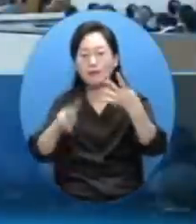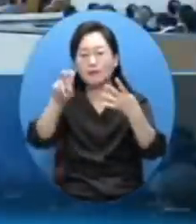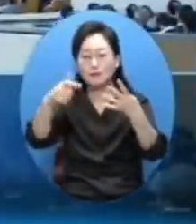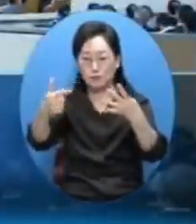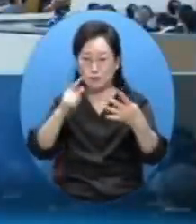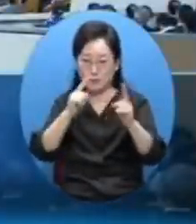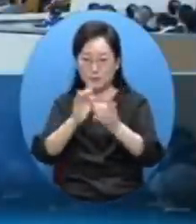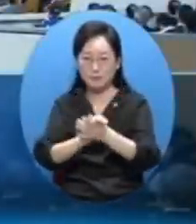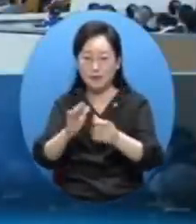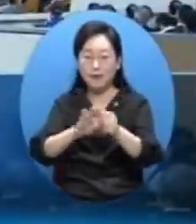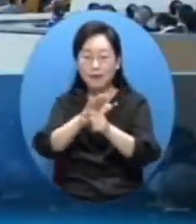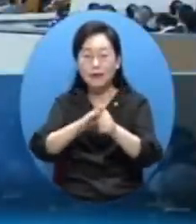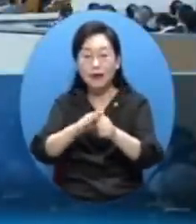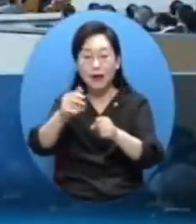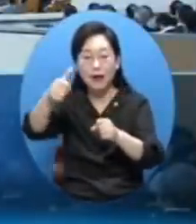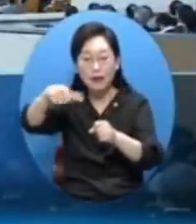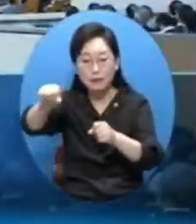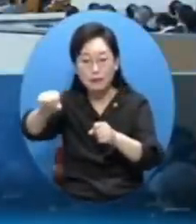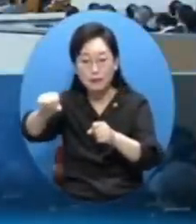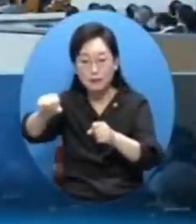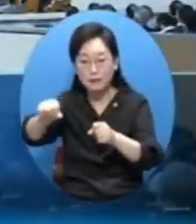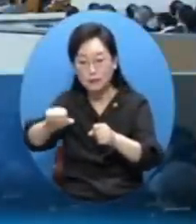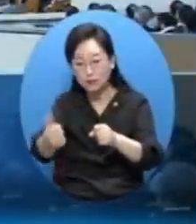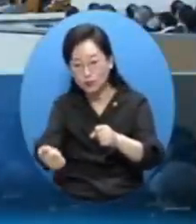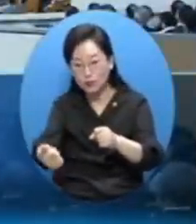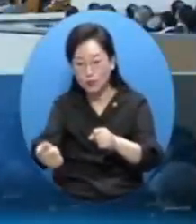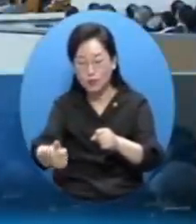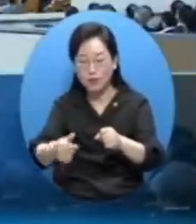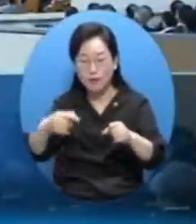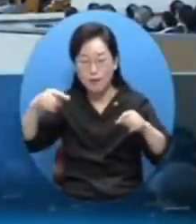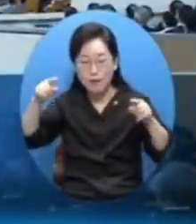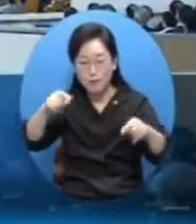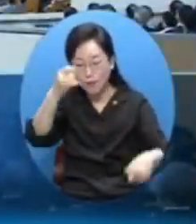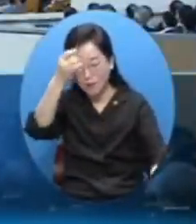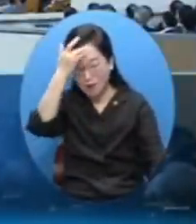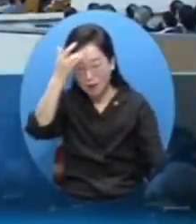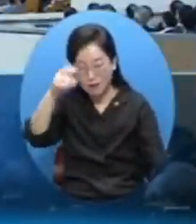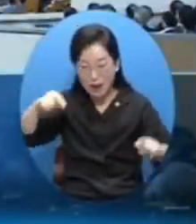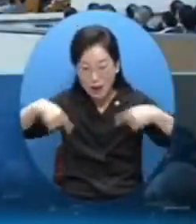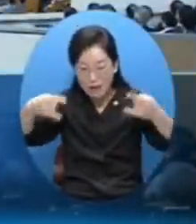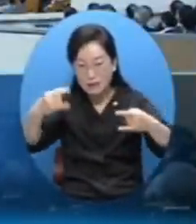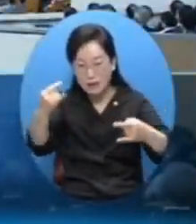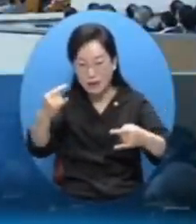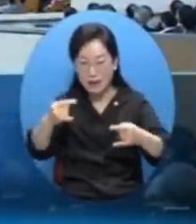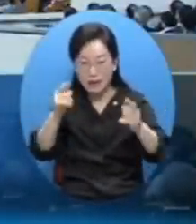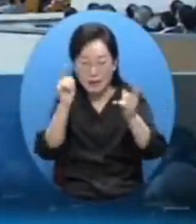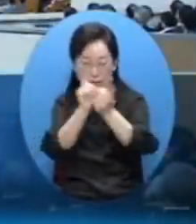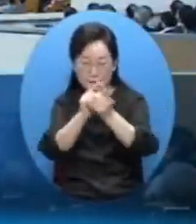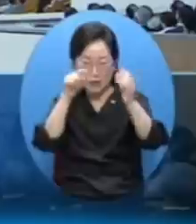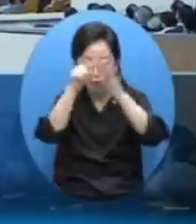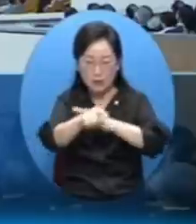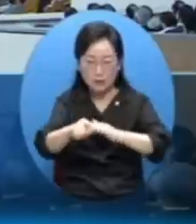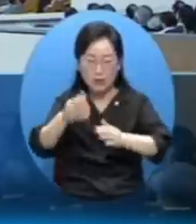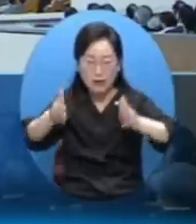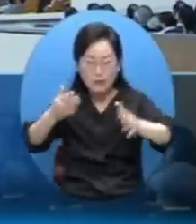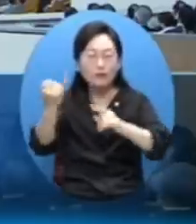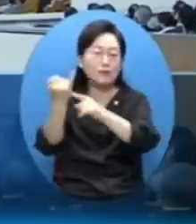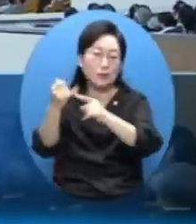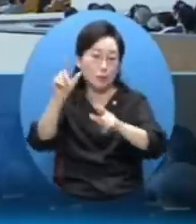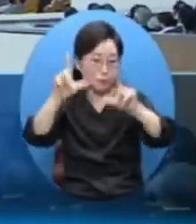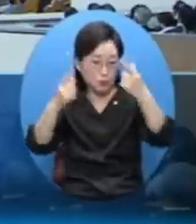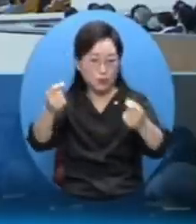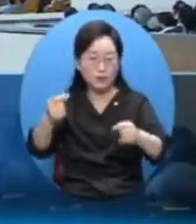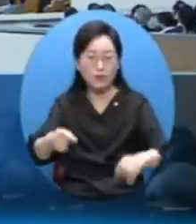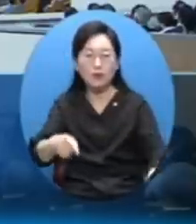사랑하는 아들 잃고 엘리사슬을 향해 달려가고 있던 스냅 여인의 고백입니다 너는 달려가서 그를 맞이 맞아